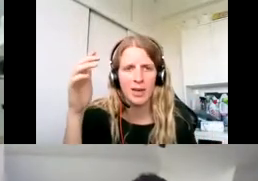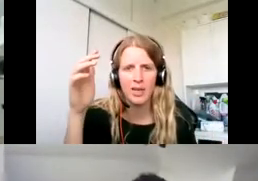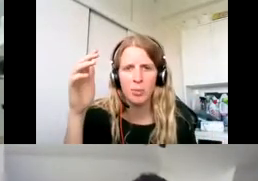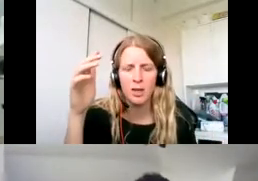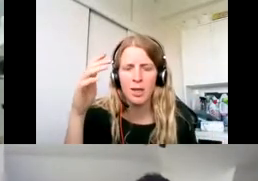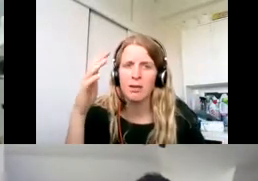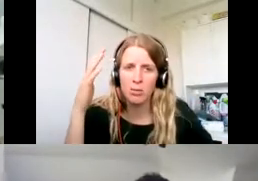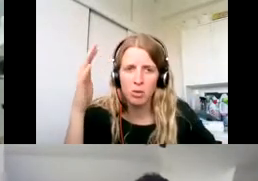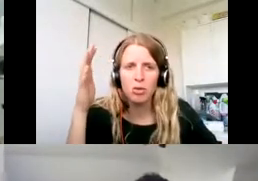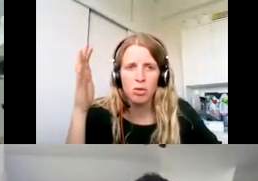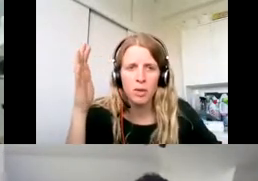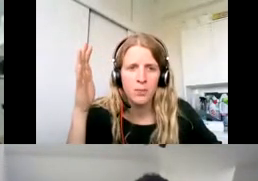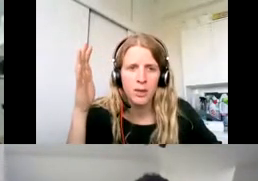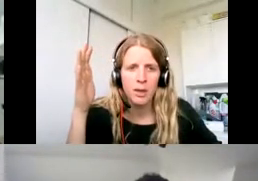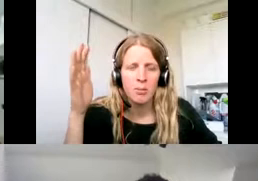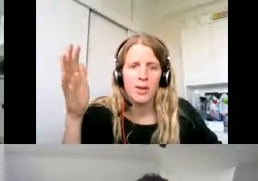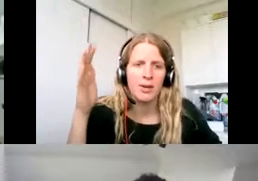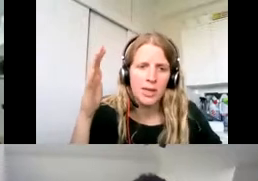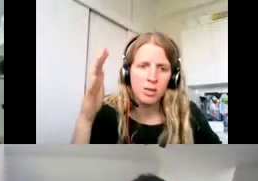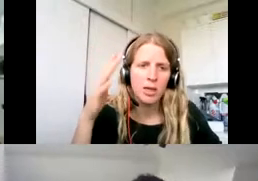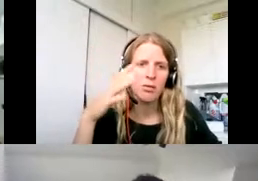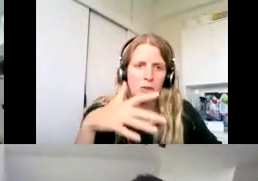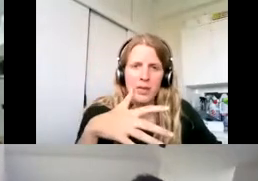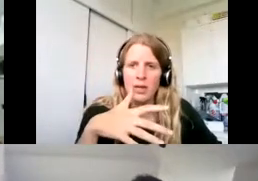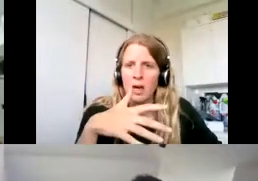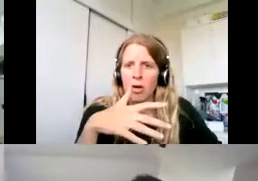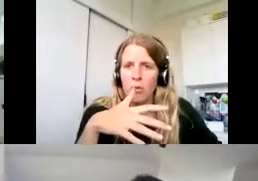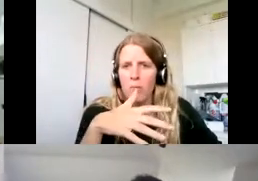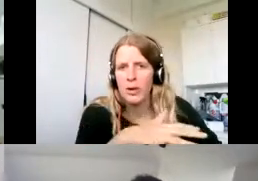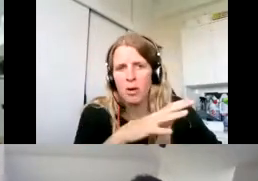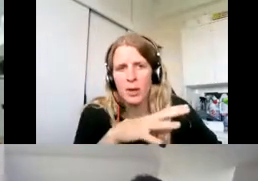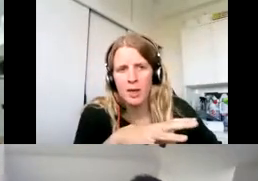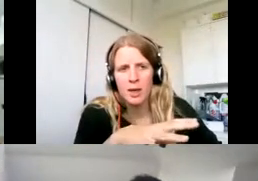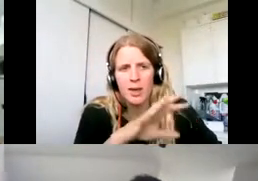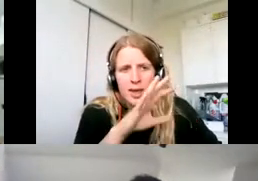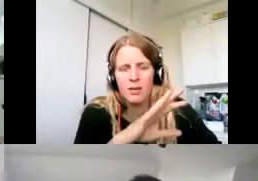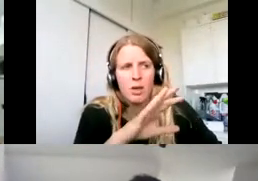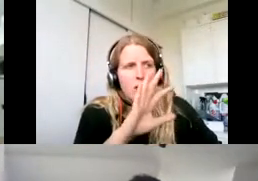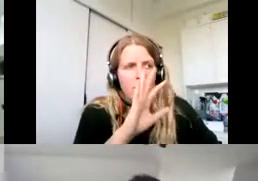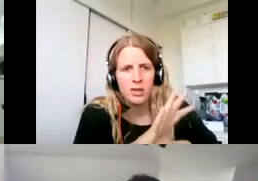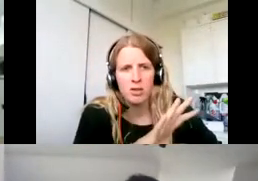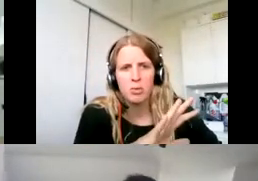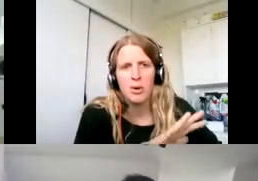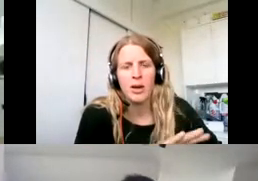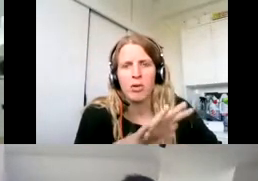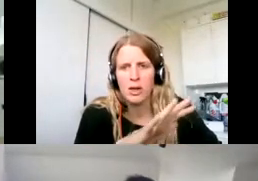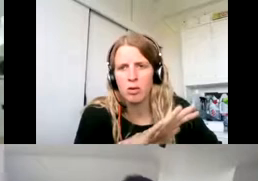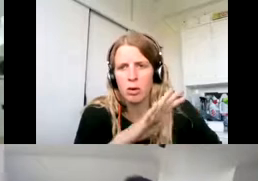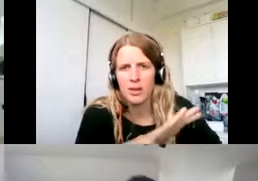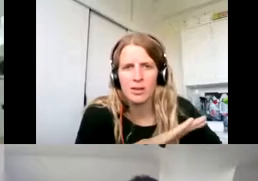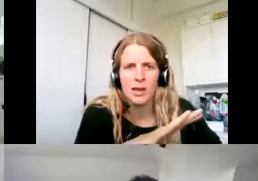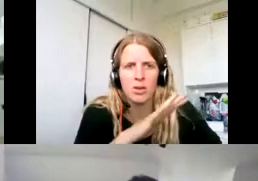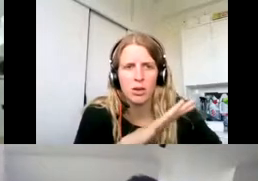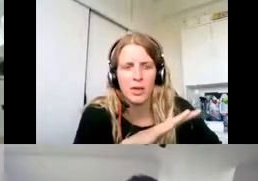kom in de namiddag helpen. Dat moet kunnen, maar dan vraagt je ook in die voormiddag om bij dat werk echt afstand te bewaren en